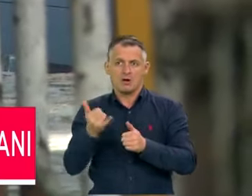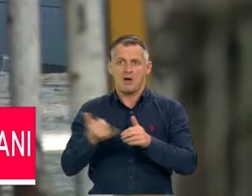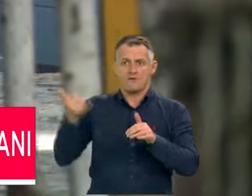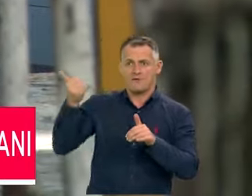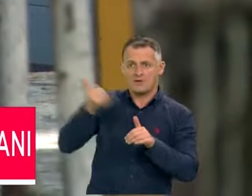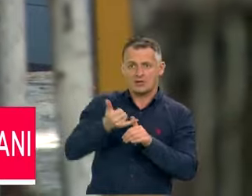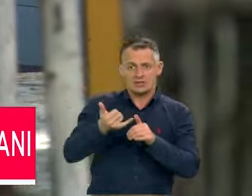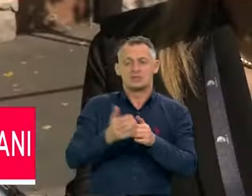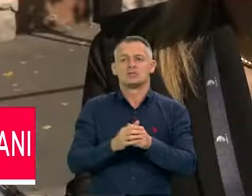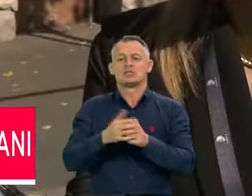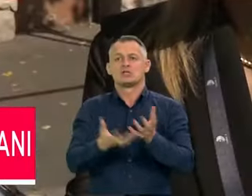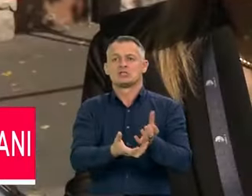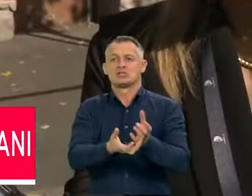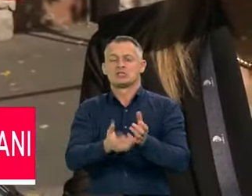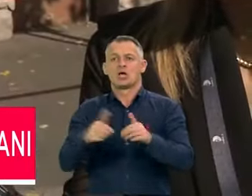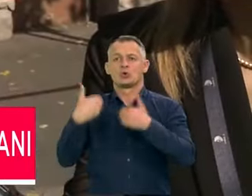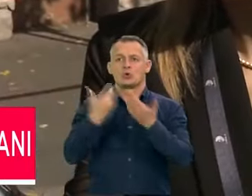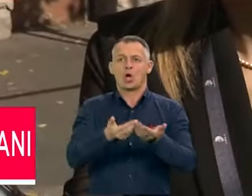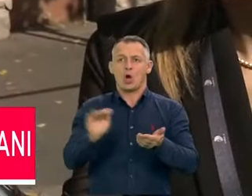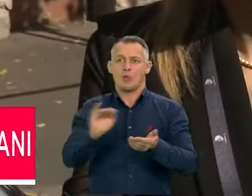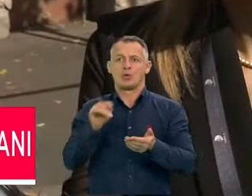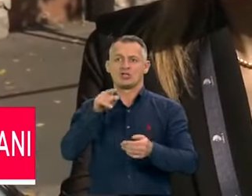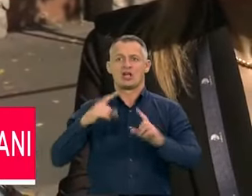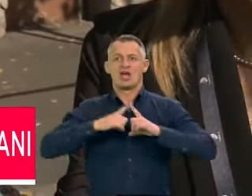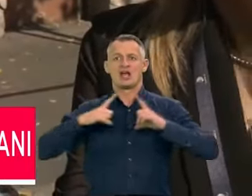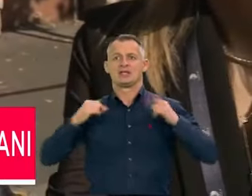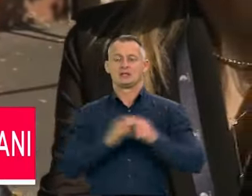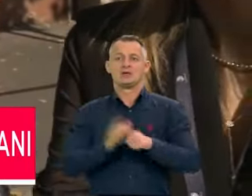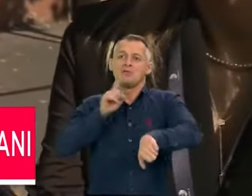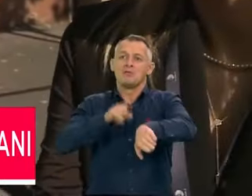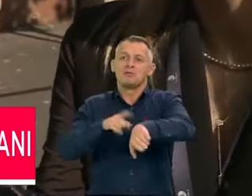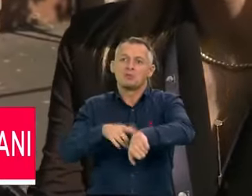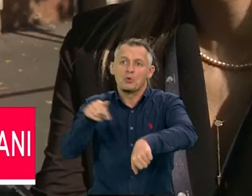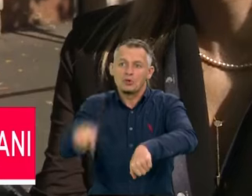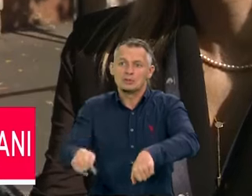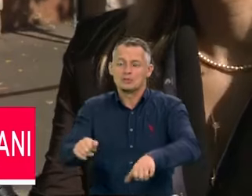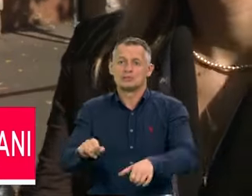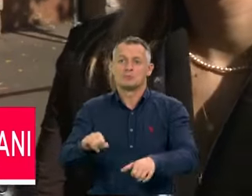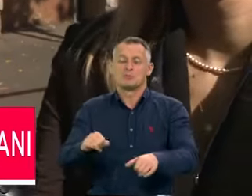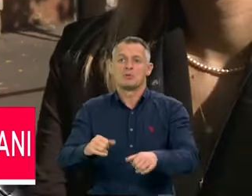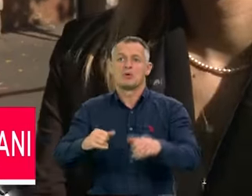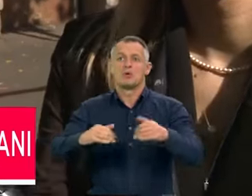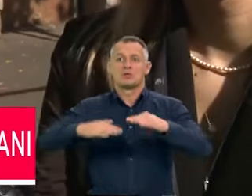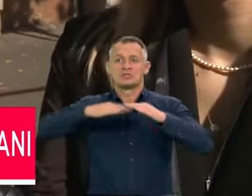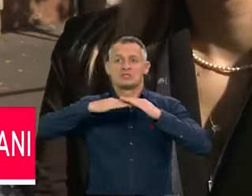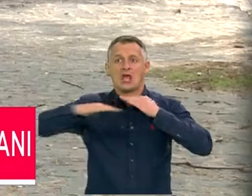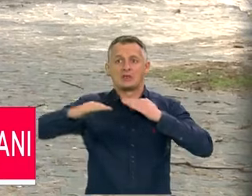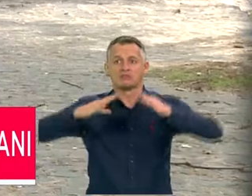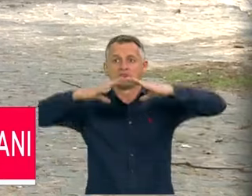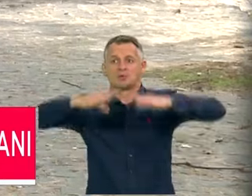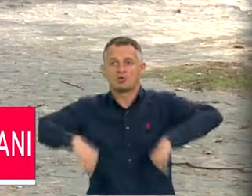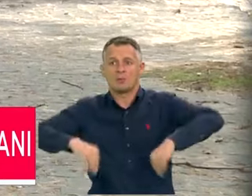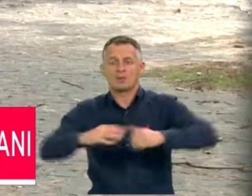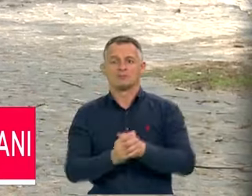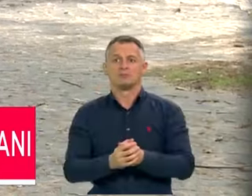să și aducă copilul la grădiniță în timpul ăsta s s a surpat strada terenul